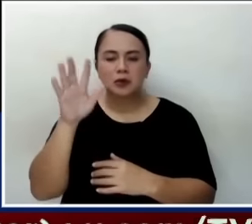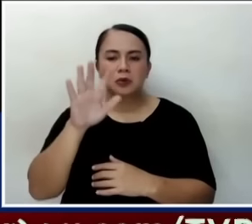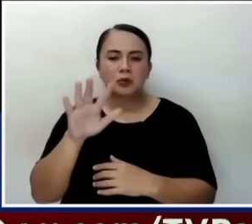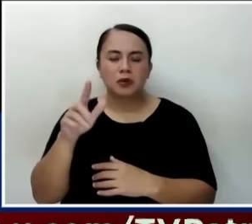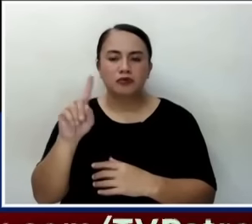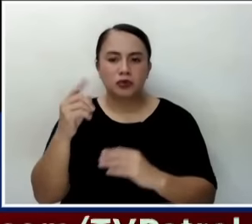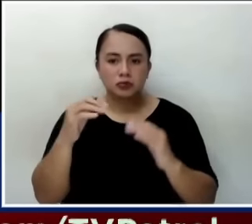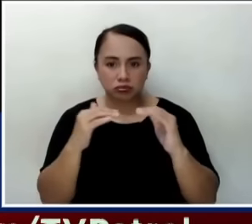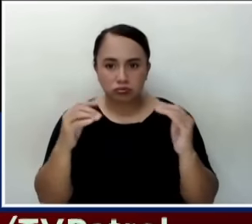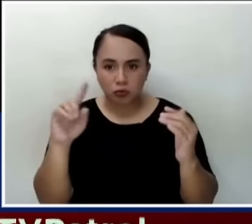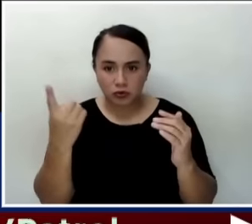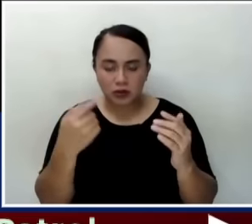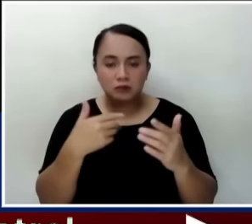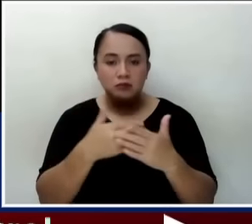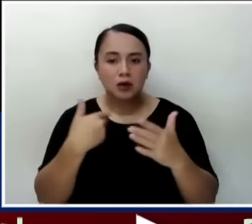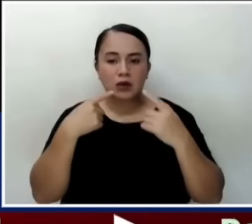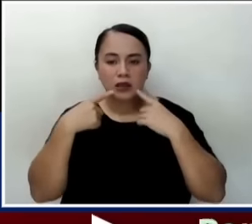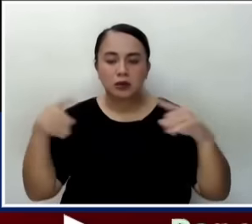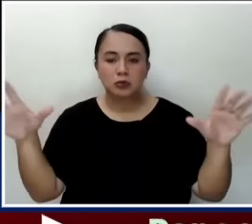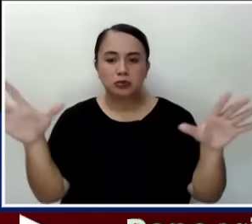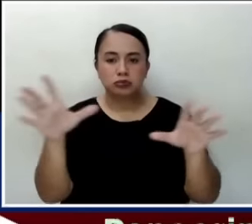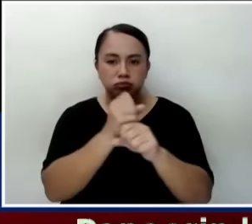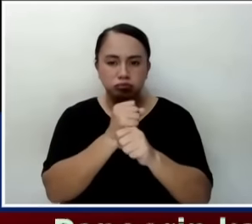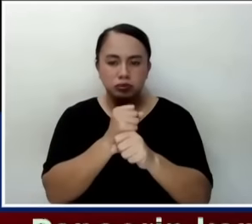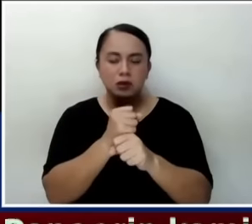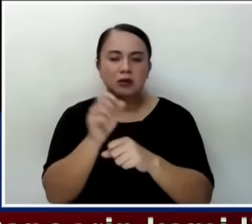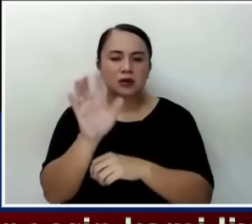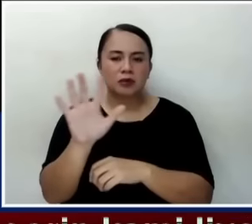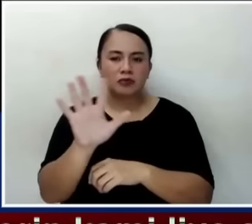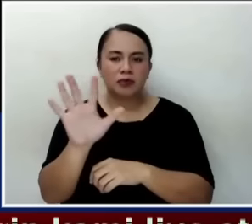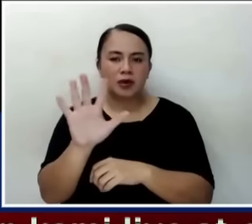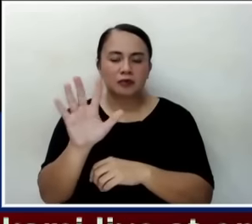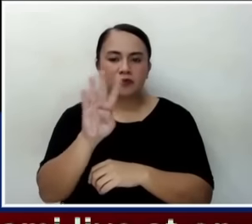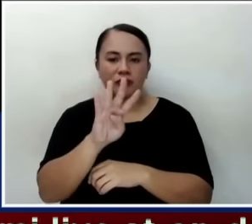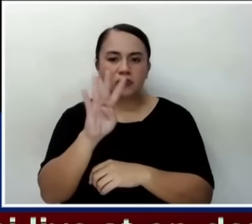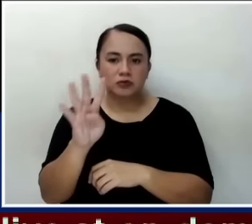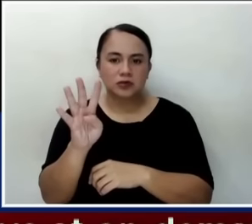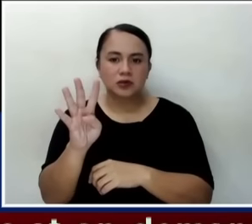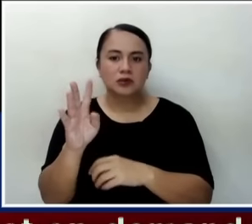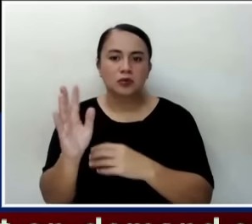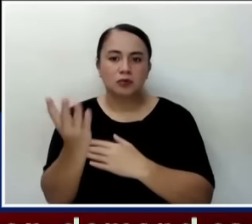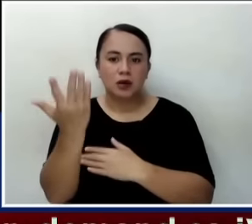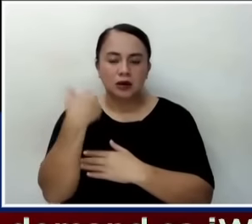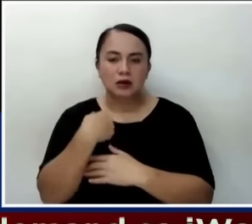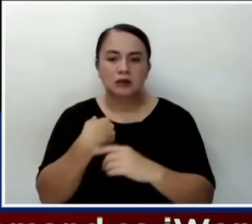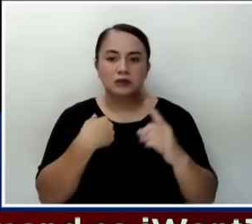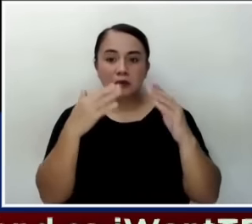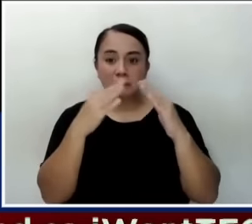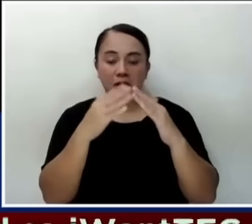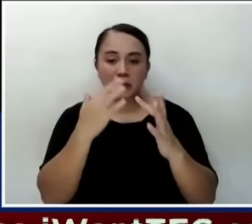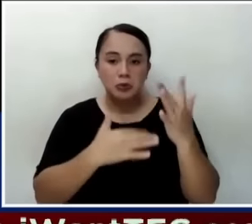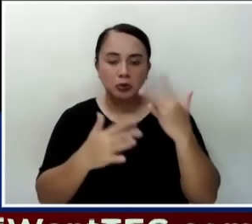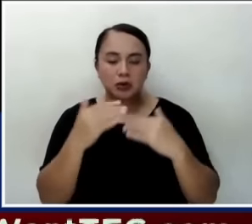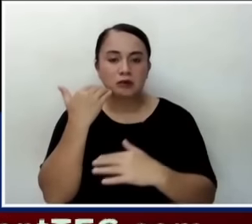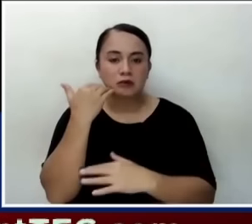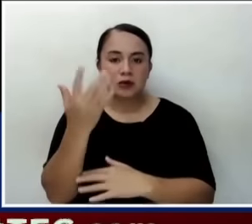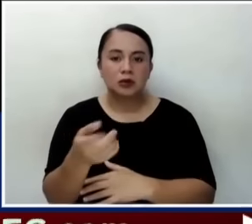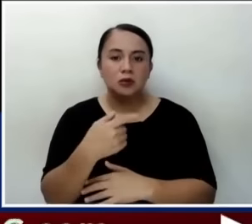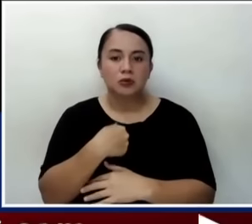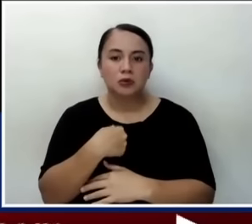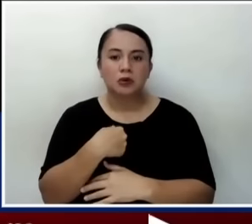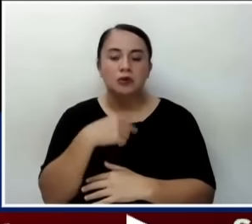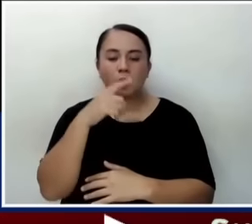alarmang sunog bago na ideklara ang fire out dakong alas 5:40 ng umaga. Isang bahay lang nasunog na ikinamatay ng